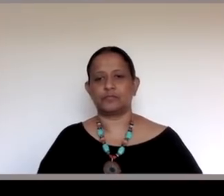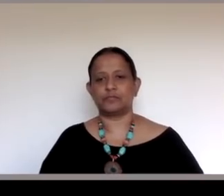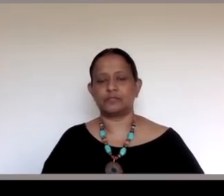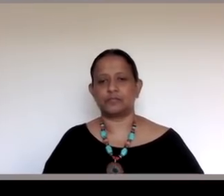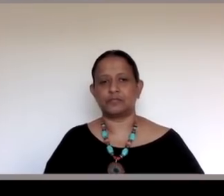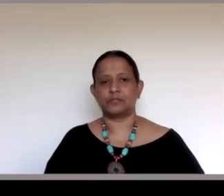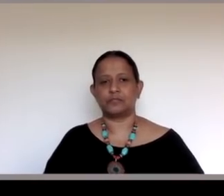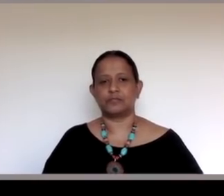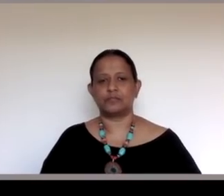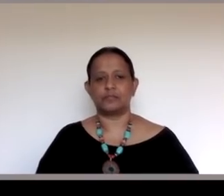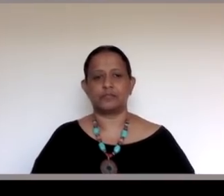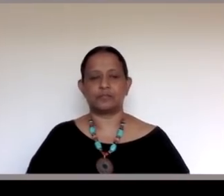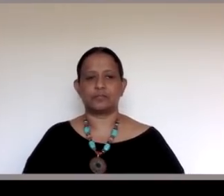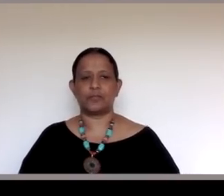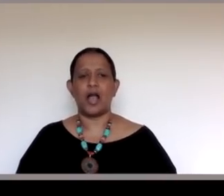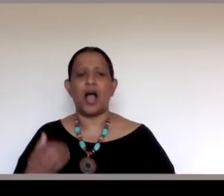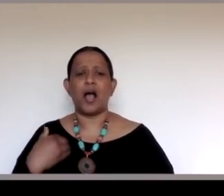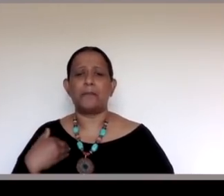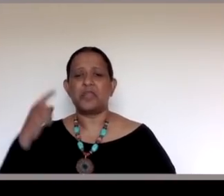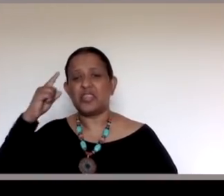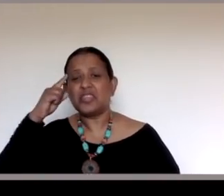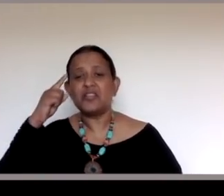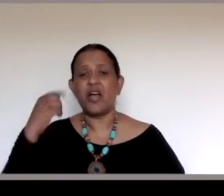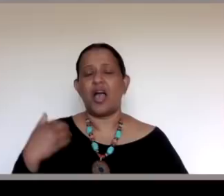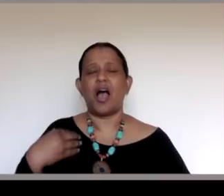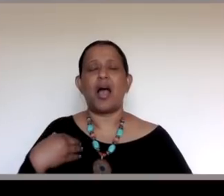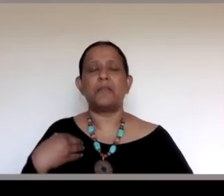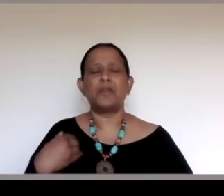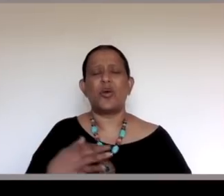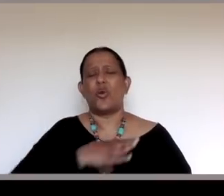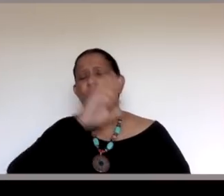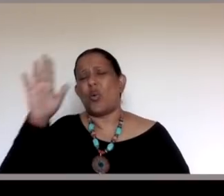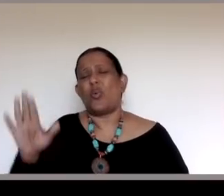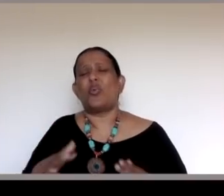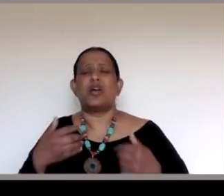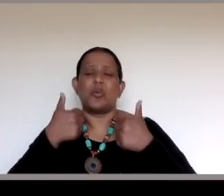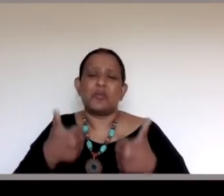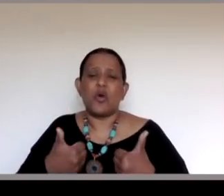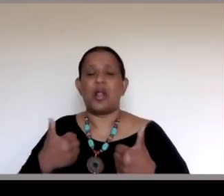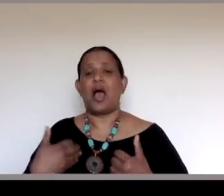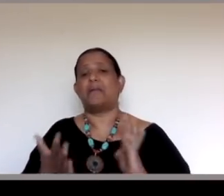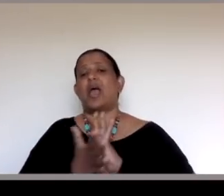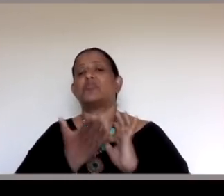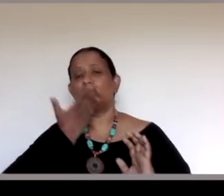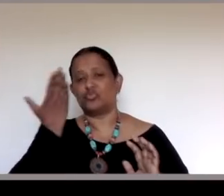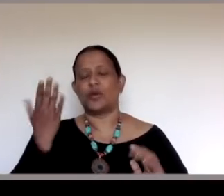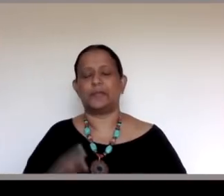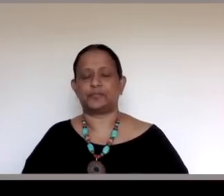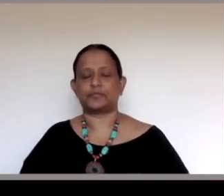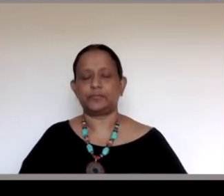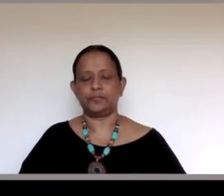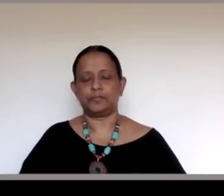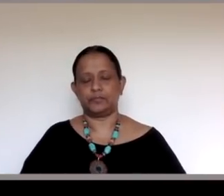தேவிதுன்கே இல்லமோ சுவாமினி உடங்குகம நதி கரண்ட மகே யட்டஹத்கம வெடிக்கிறான் 2021